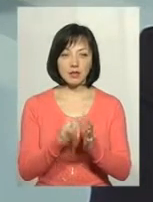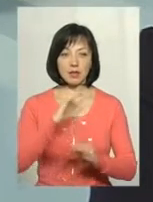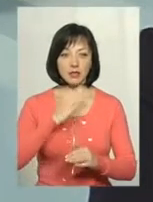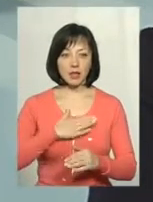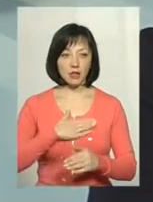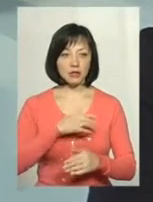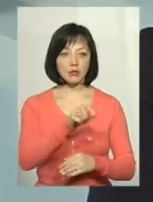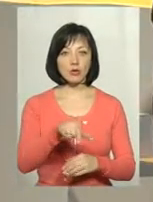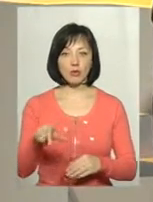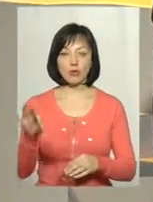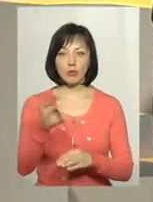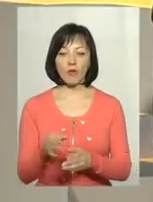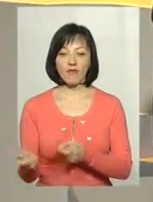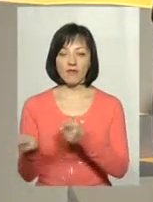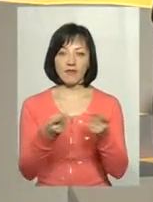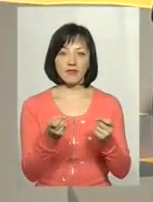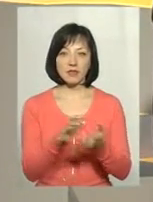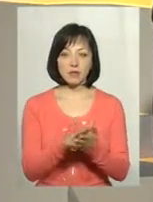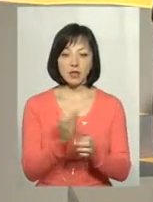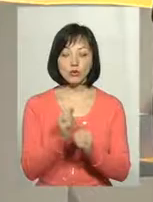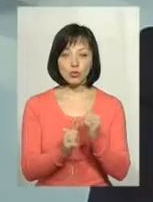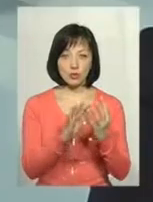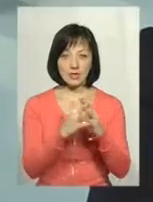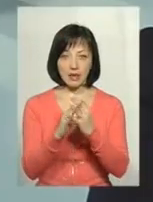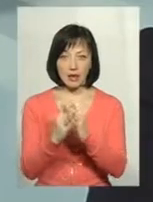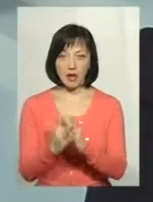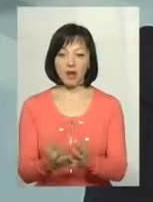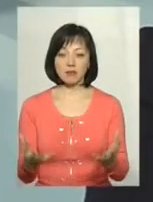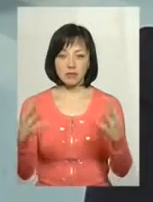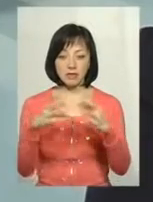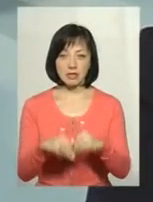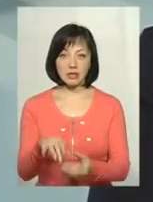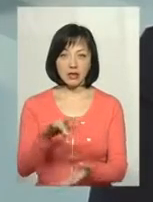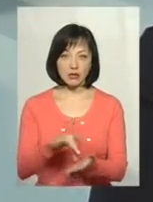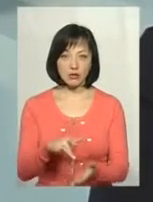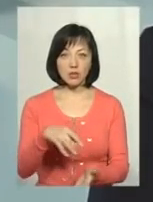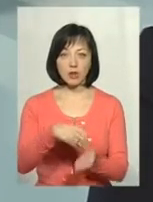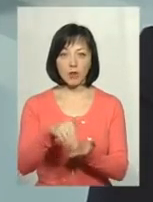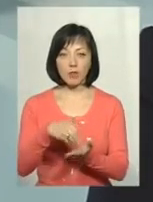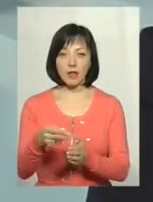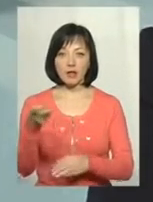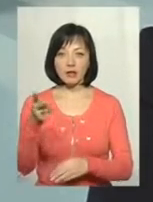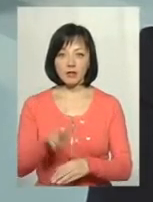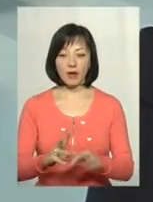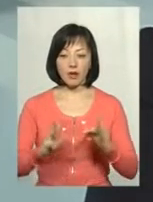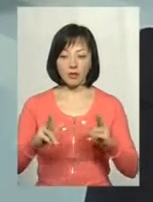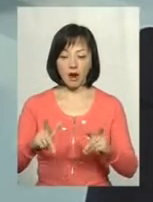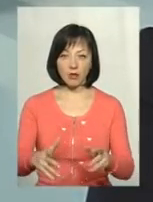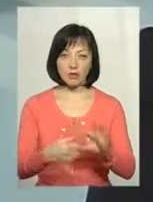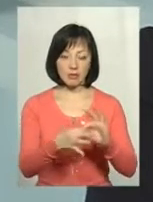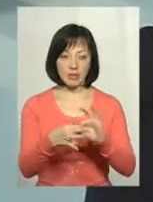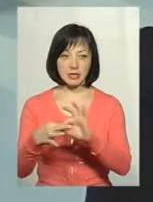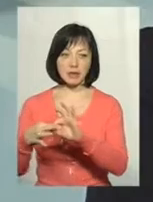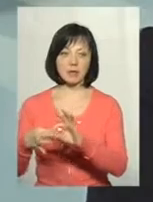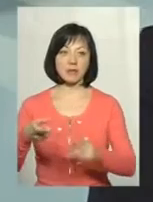нашими жителями про вивіз сміття з кожного населеного пункту централізовано. Ми закупили вже 2 трактори з прицепами, які